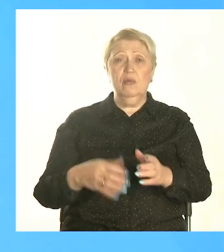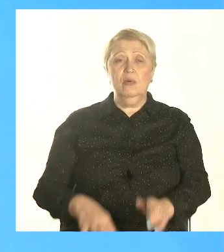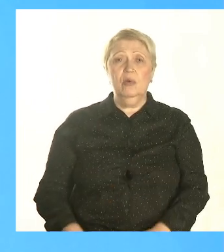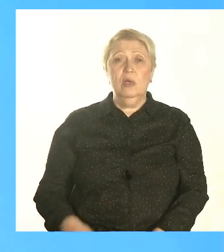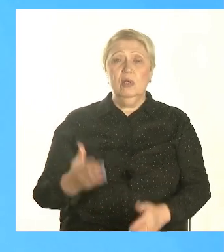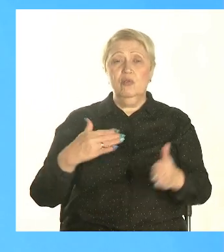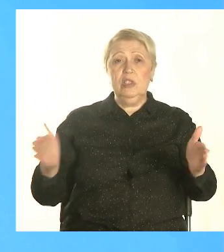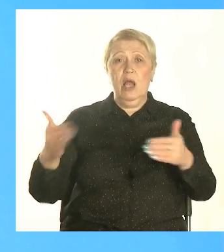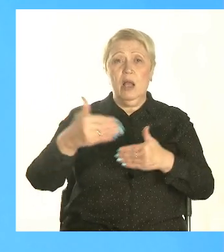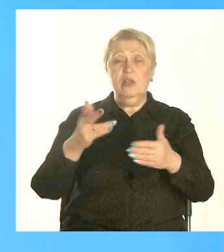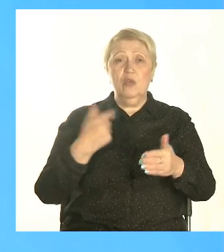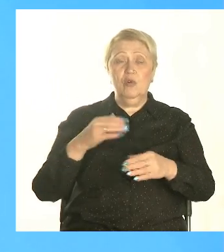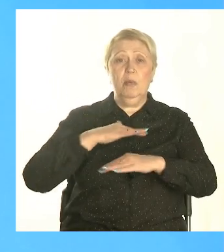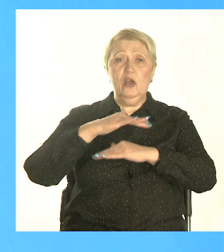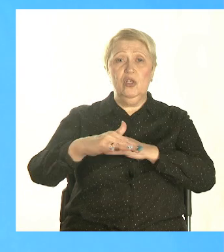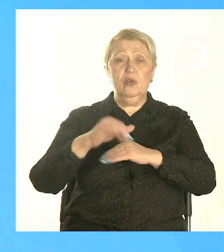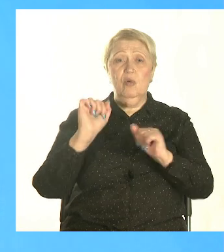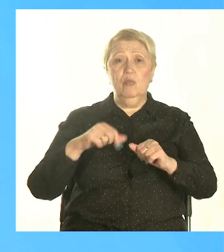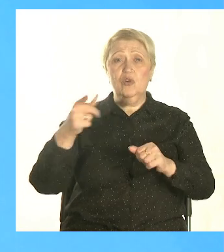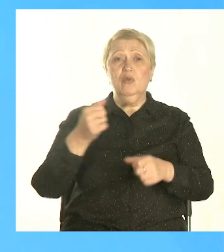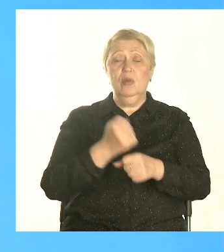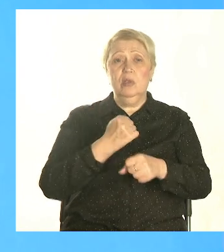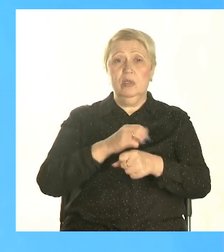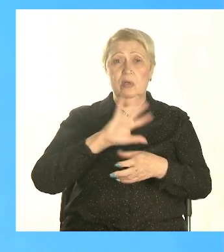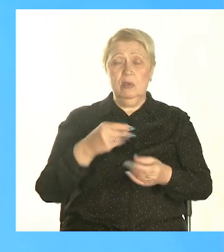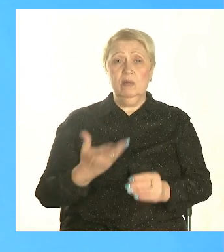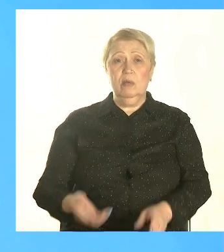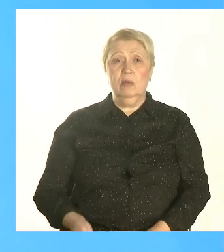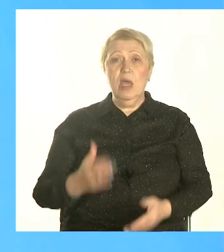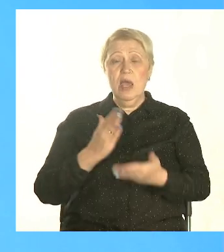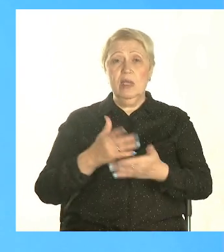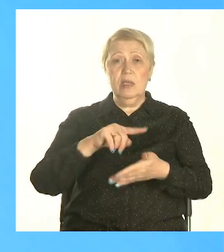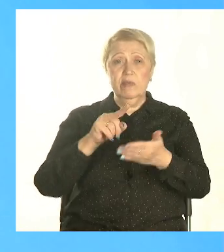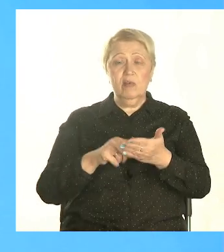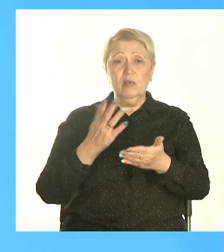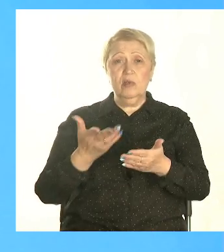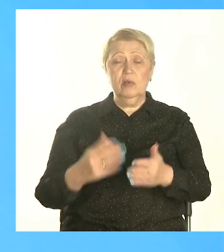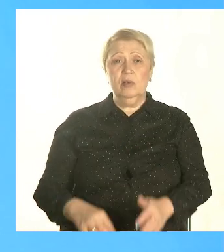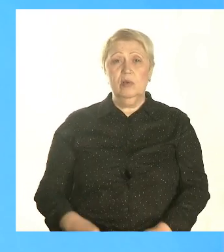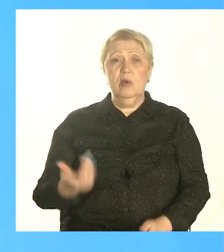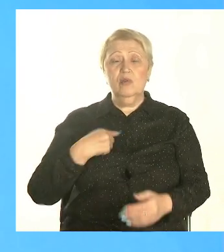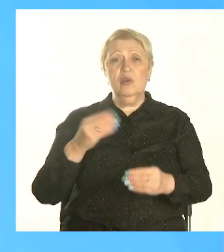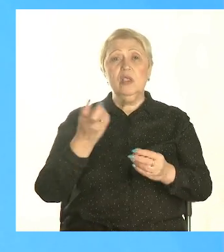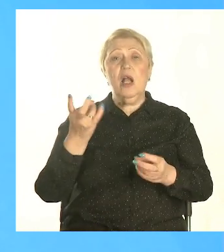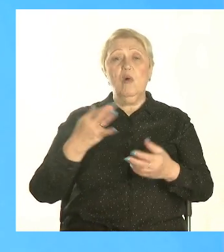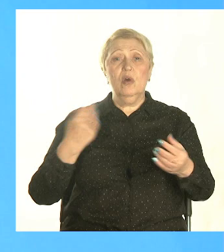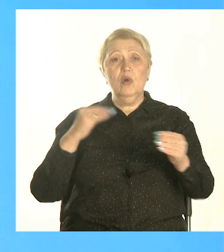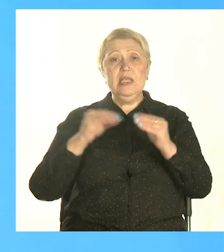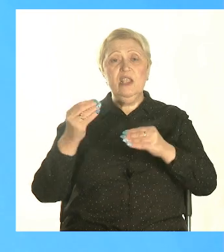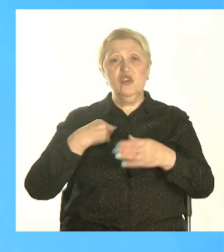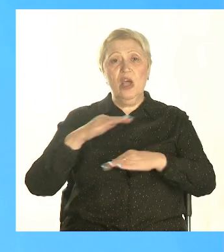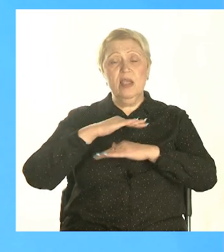на себя берет орган местного самоуправления, создает контейнерную площадку сам. Но здесь вопрос идет по содержанию контейнерной площадки тогда.